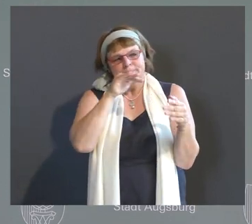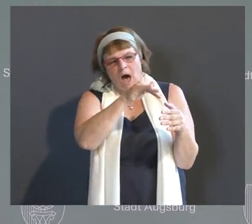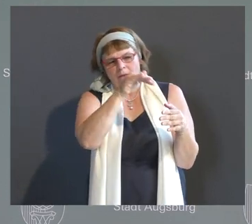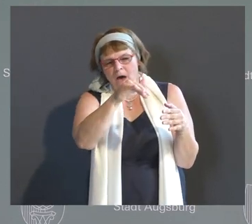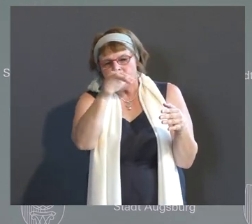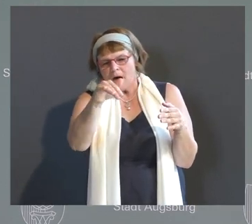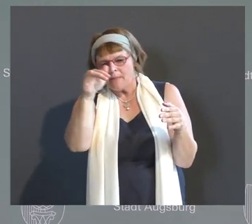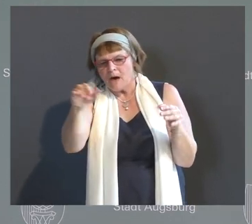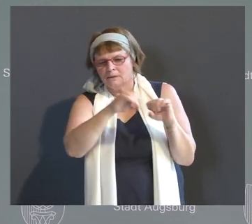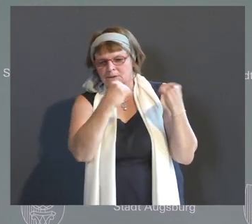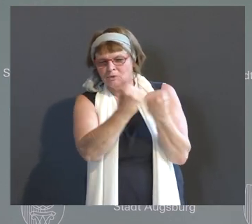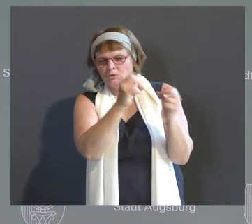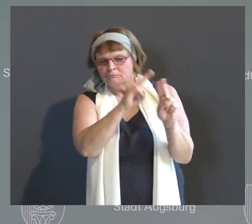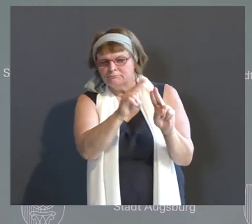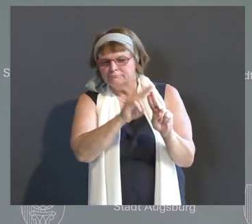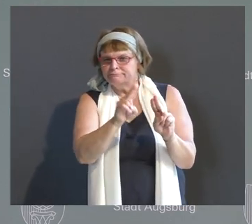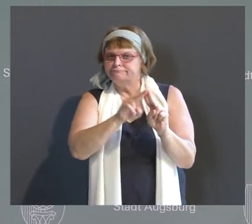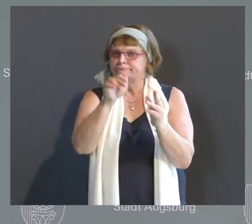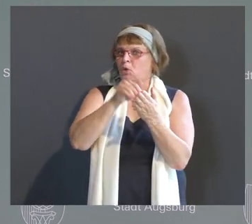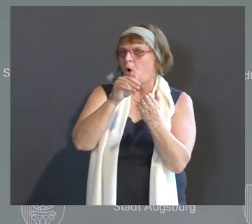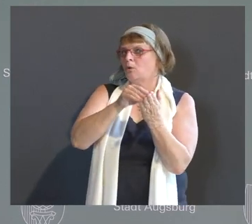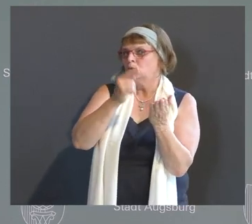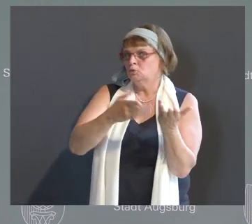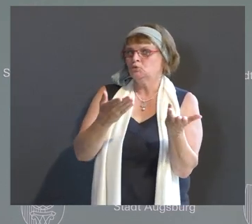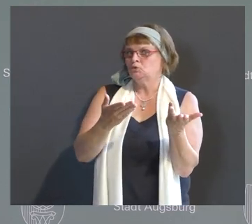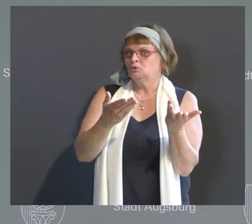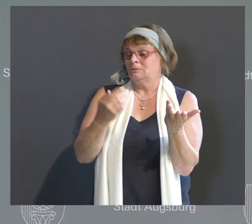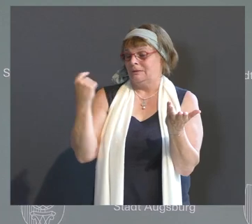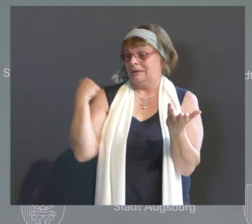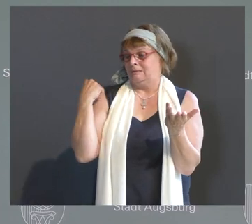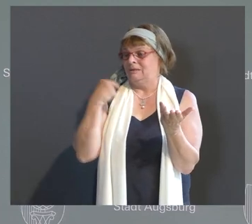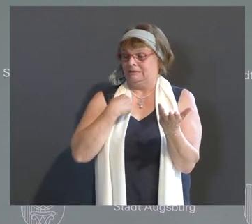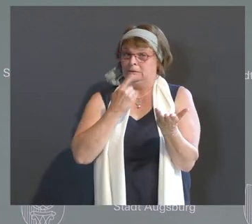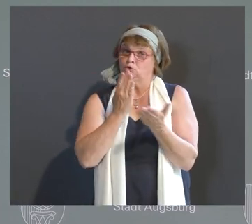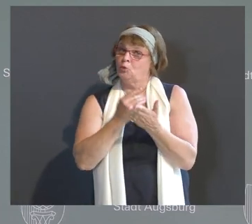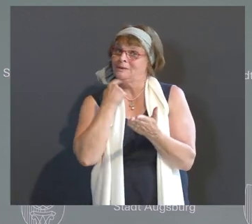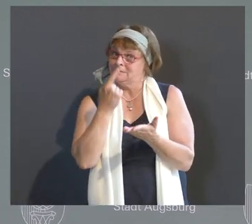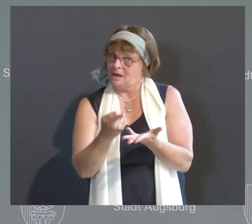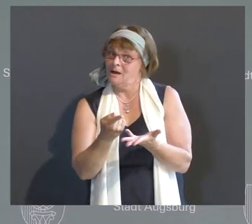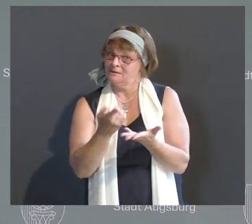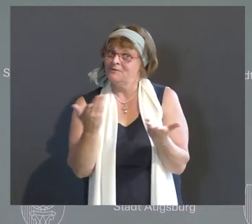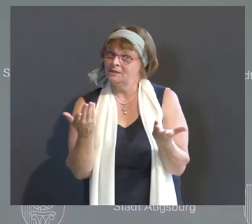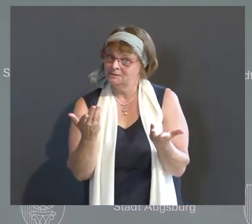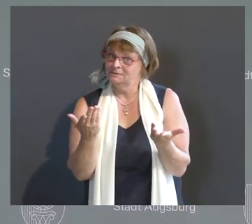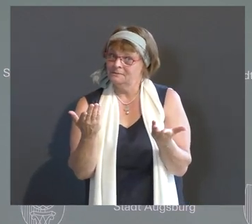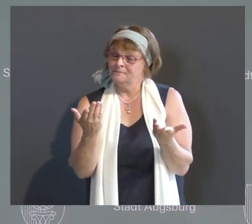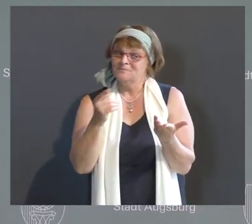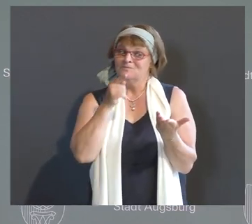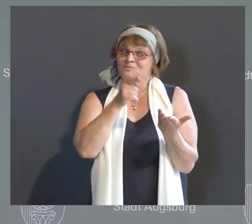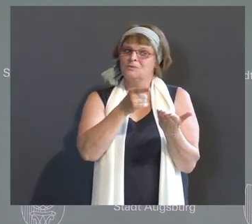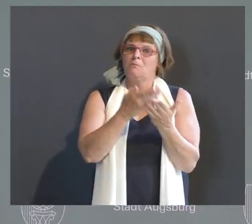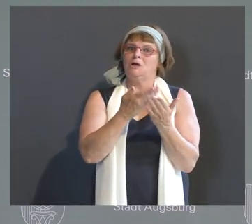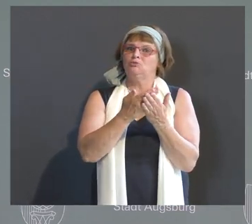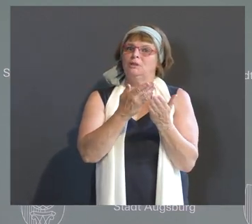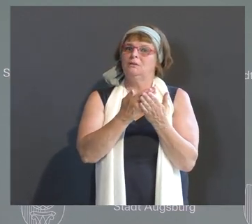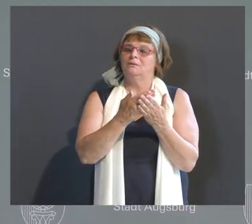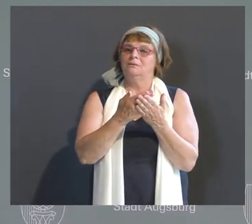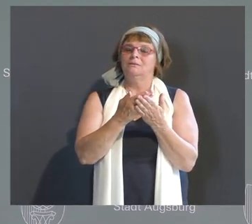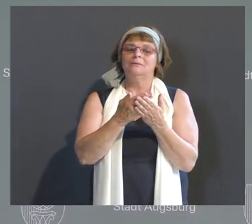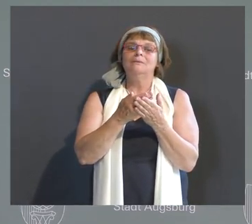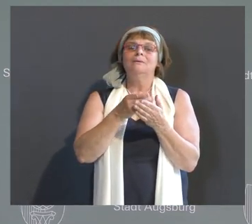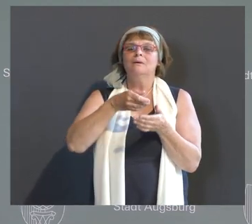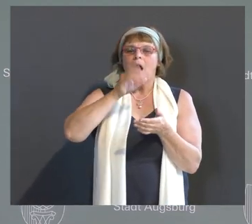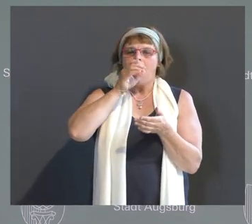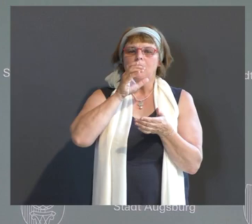wir aus den jeweiligen Wochenenden gezogen haben. Daraus, ich habe es bereits erwähnt, kam beispielsweise das Verbot von To-Go-Verkauf